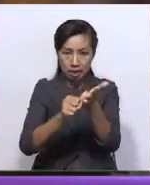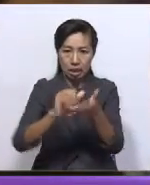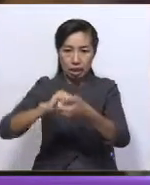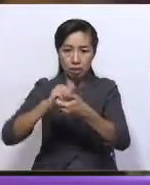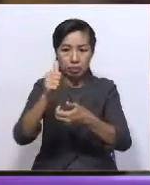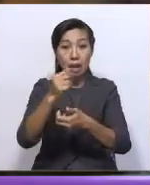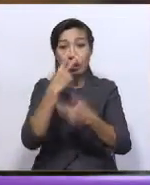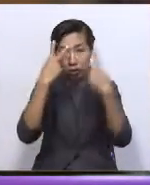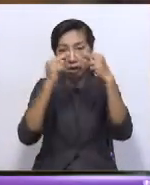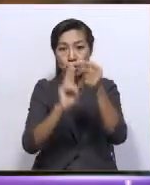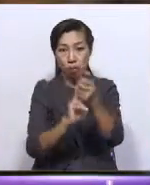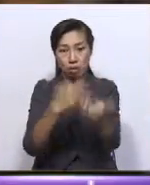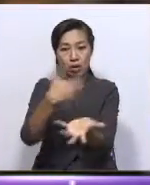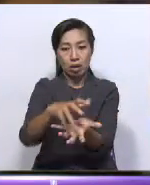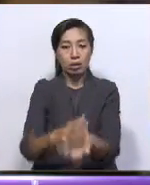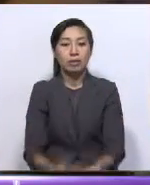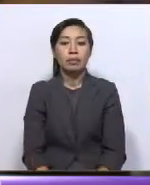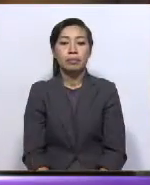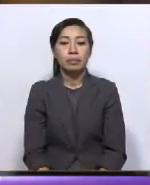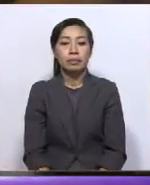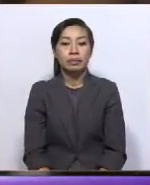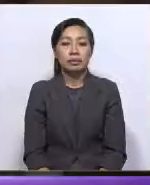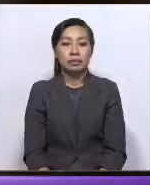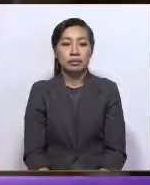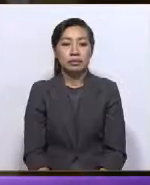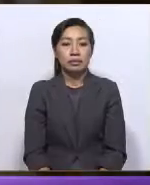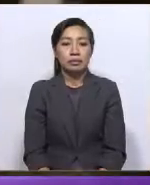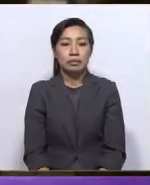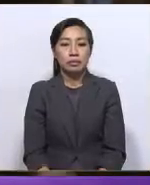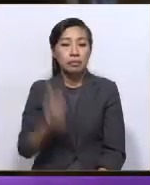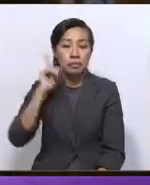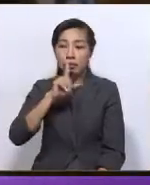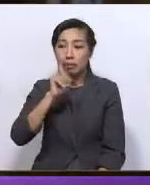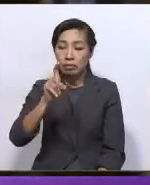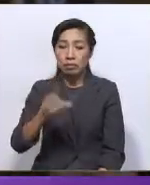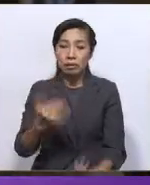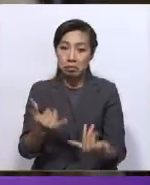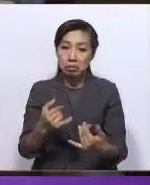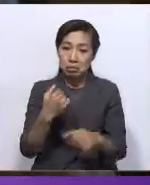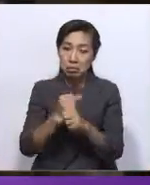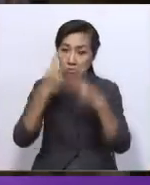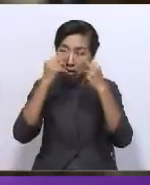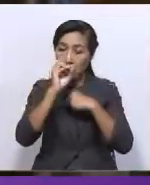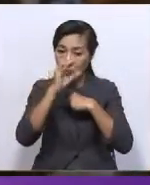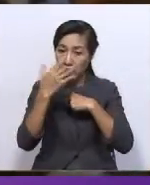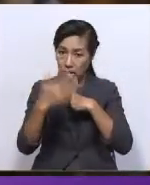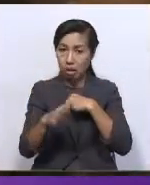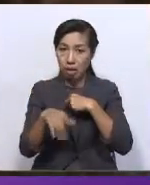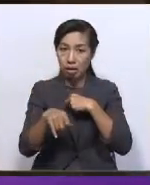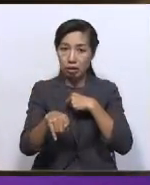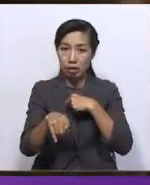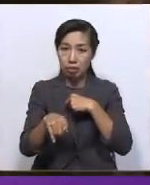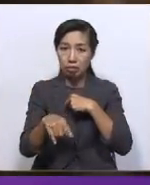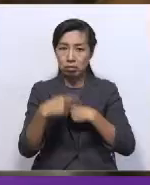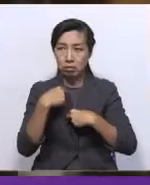มกันไปฟังเสียงท่านอาจารย์วิษณุค่ะ สัญญาตอนนี้ก็คือเรื่องความนี้ก็เหมือนกับทางนายกก็ยืนยันออกมาแล้วว่ายืนยันว่